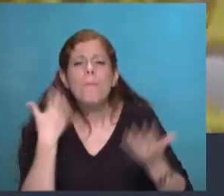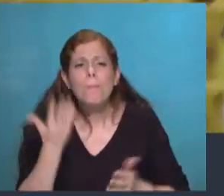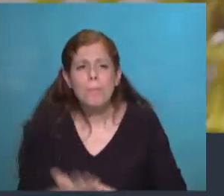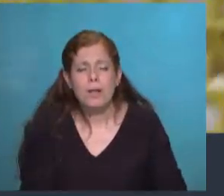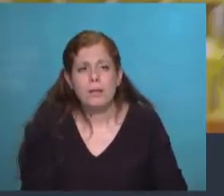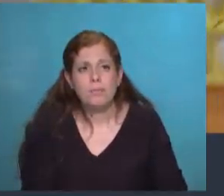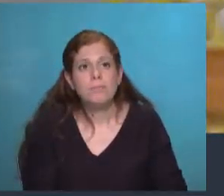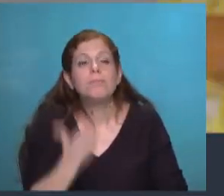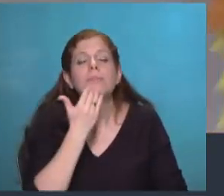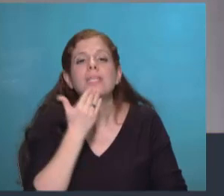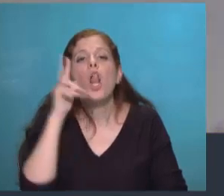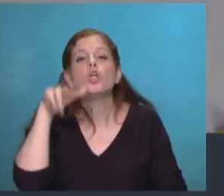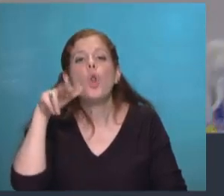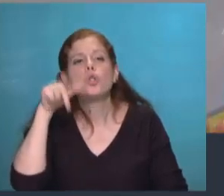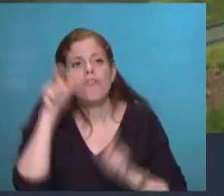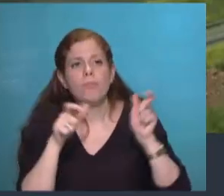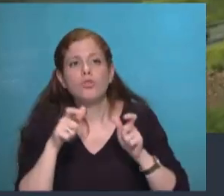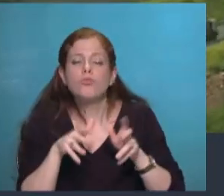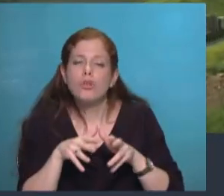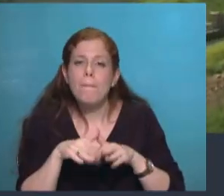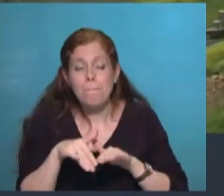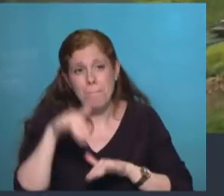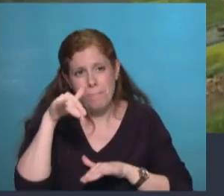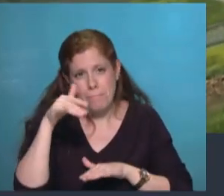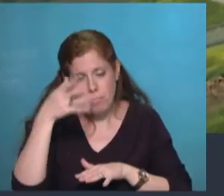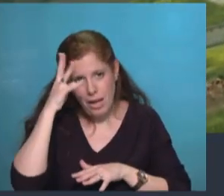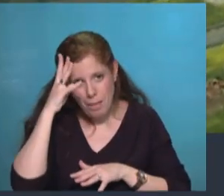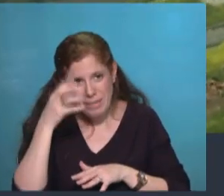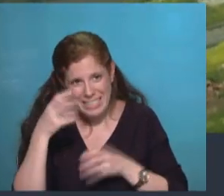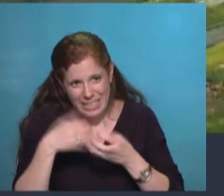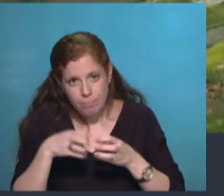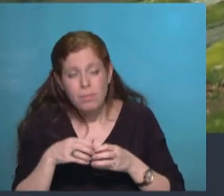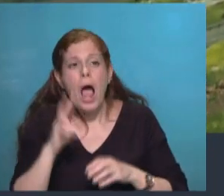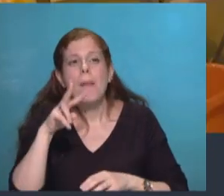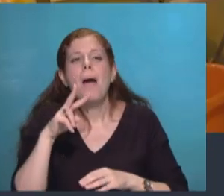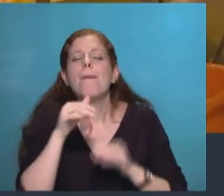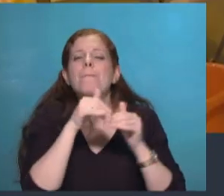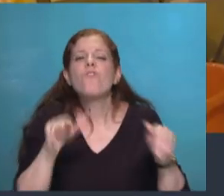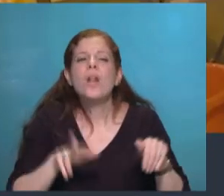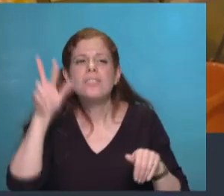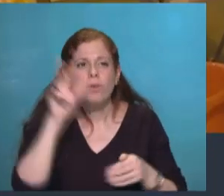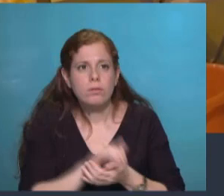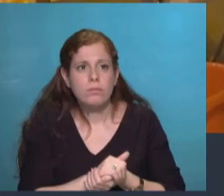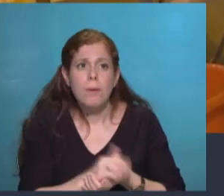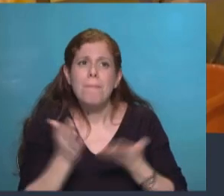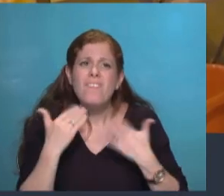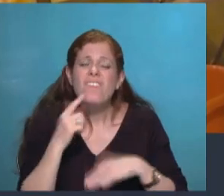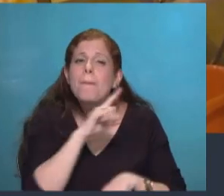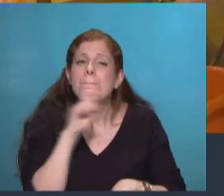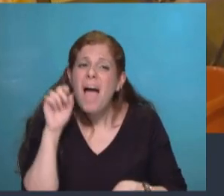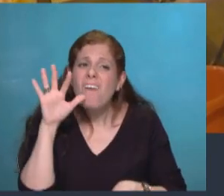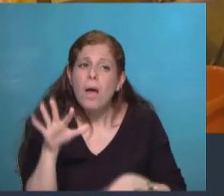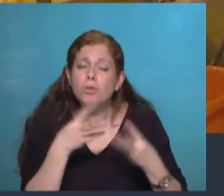בישראל 3,000 מגדלי ביצים, 2,000 מהם בגבול הצפון. באביבים 105